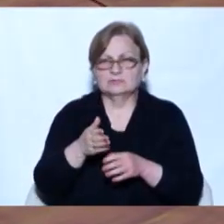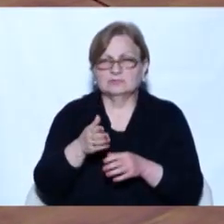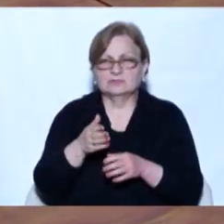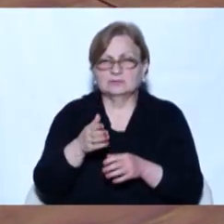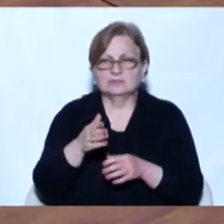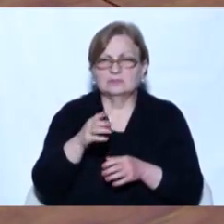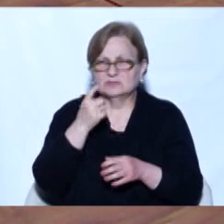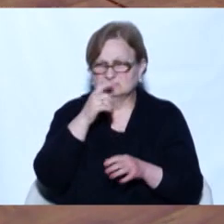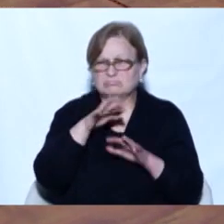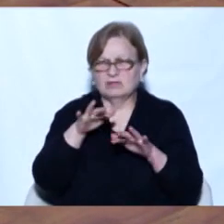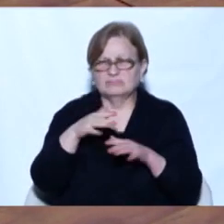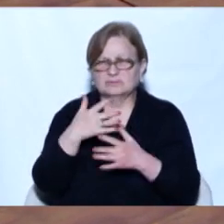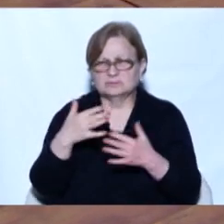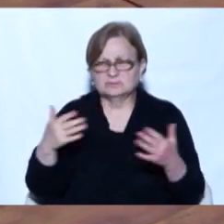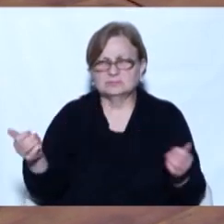კაჭკაჭები, ჩხიკვები,